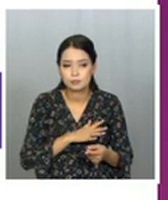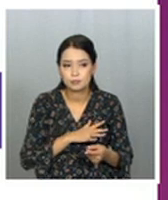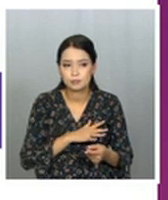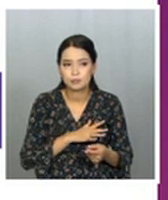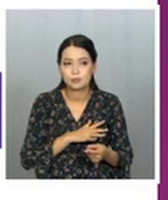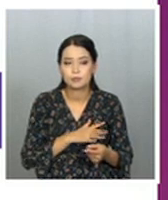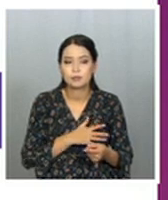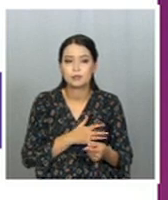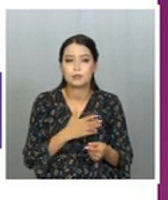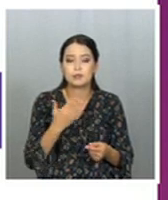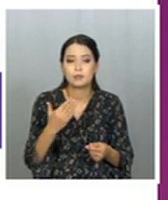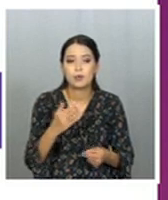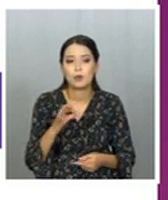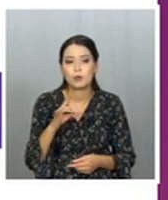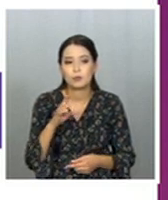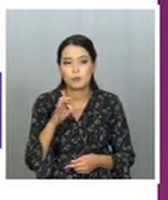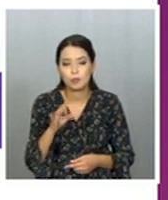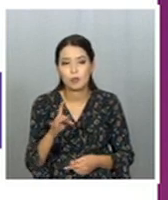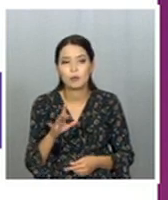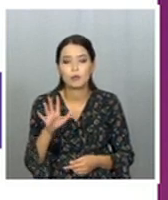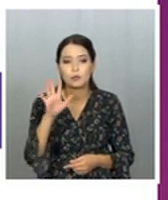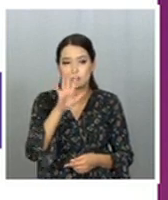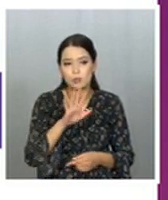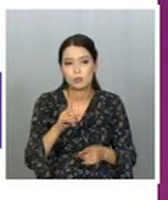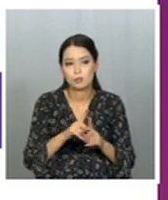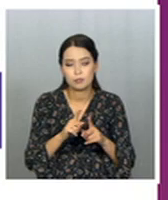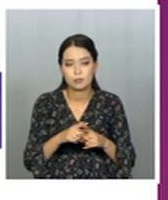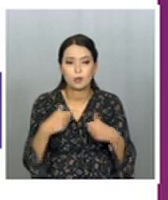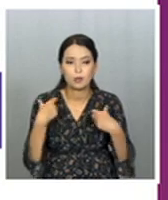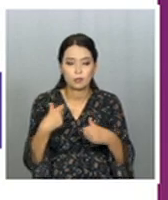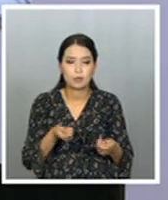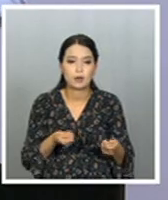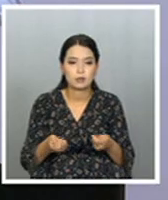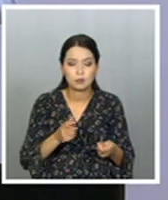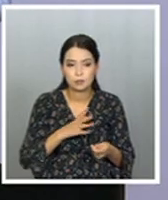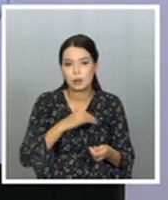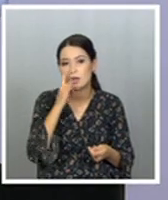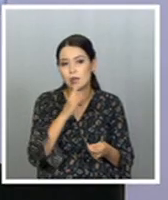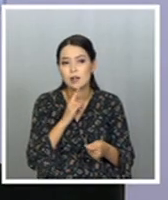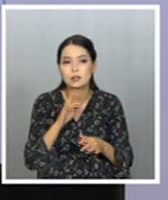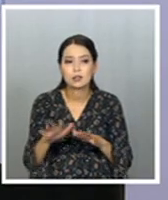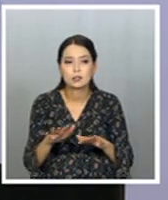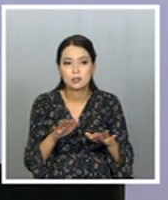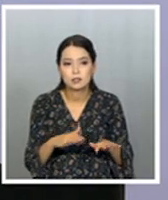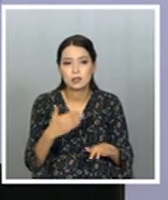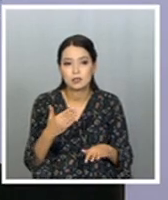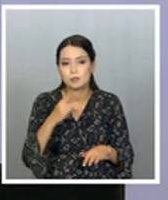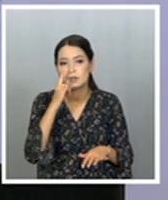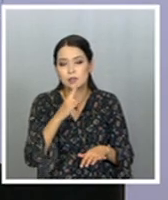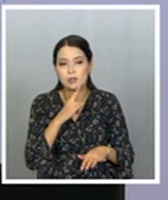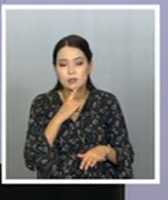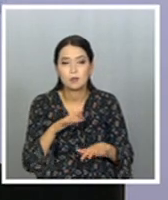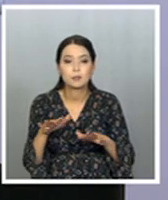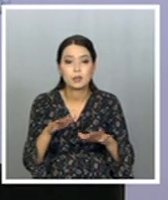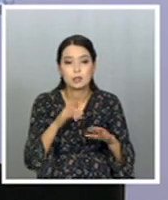аумағына Орынбор губерниясы да қарады. Енді қазақ жерлерінің қазақ АКСР-іне берілуіне